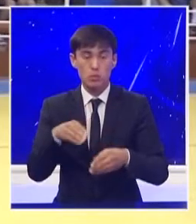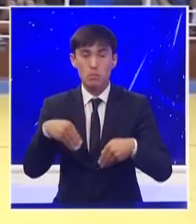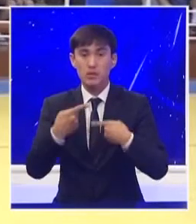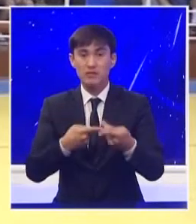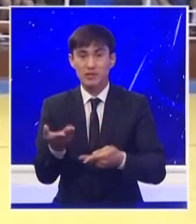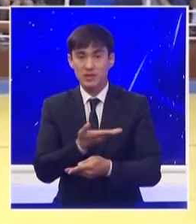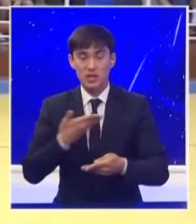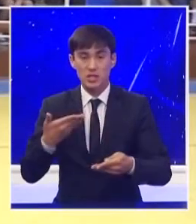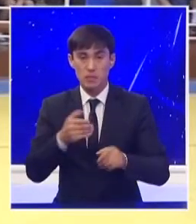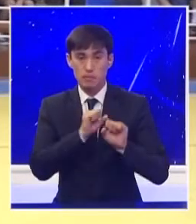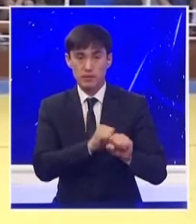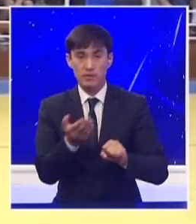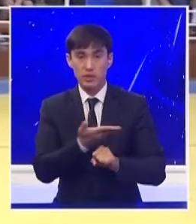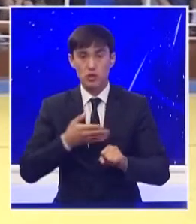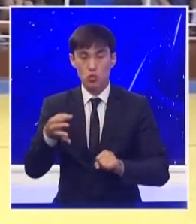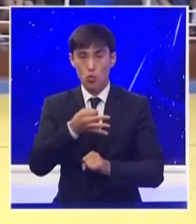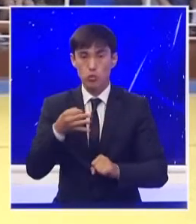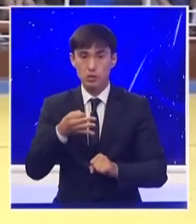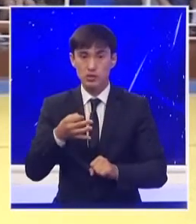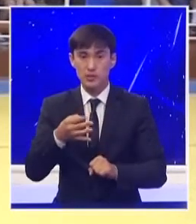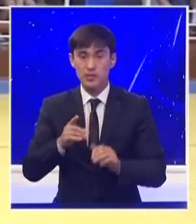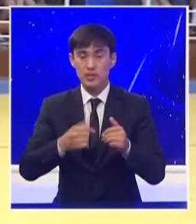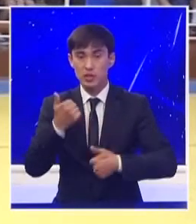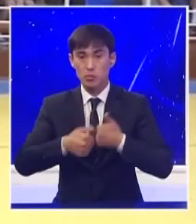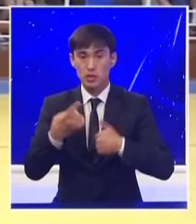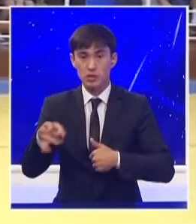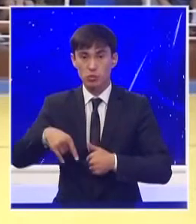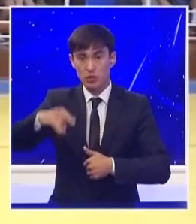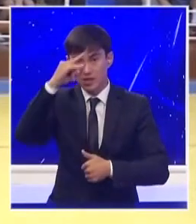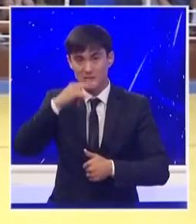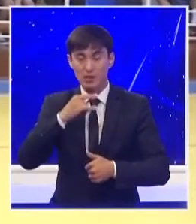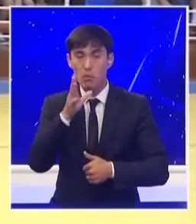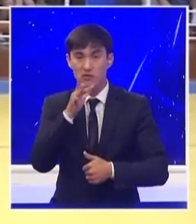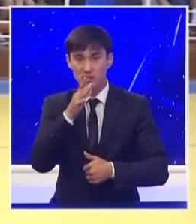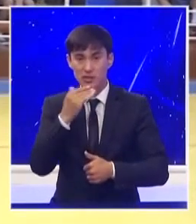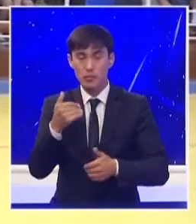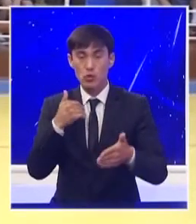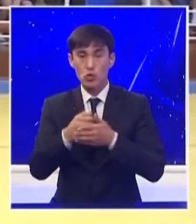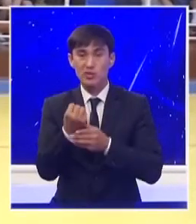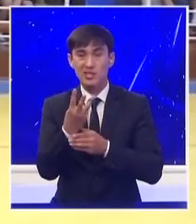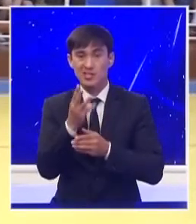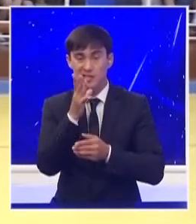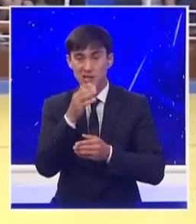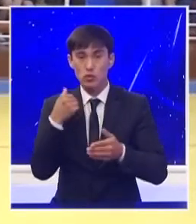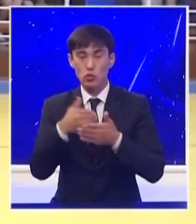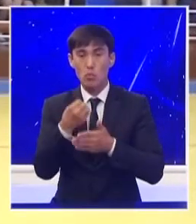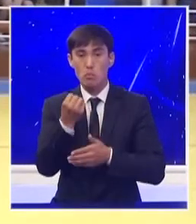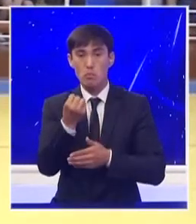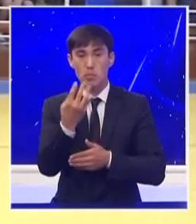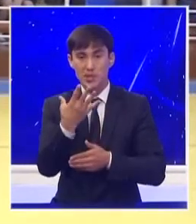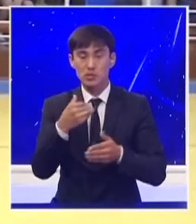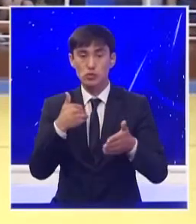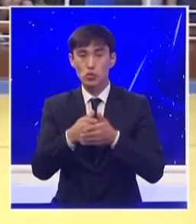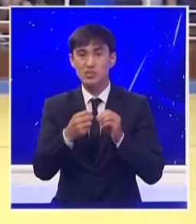предоставлять наш область, наш регион на чемпионате Республики Казахстан по возрастам до 13 лет, до 15 лет, до 17